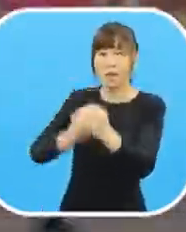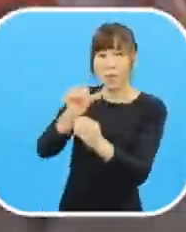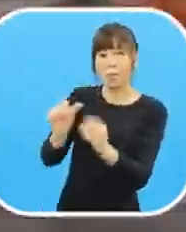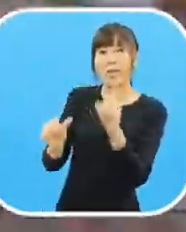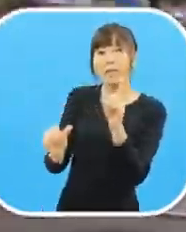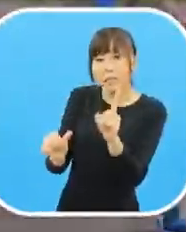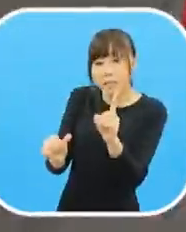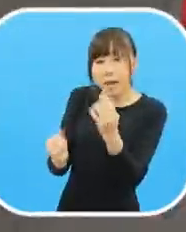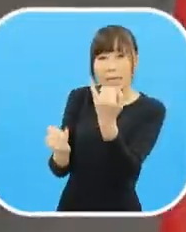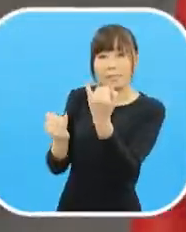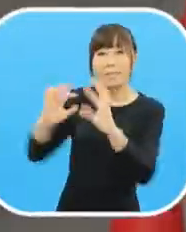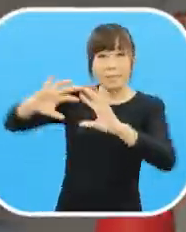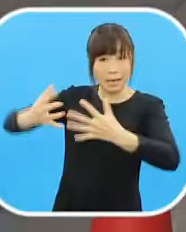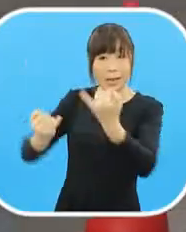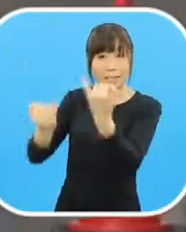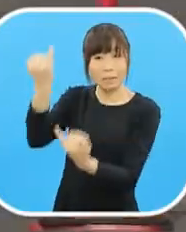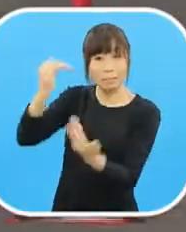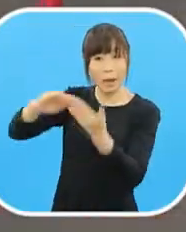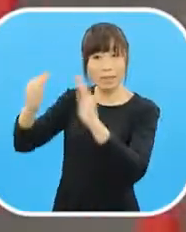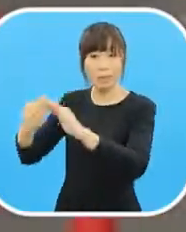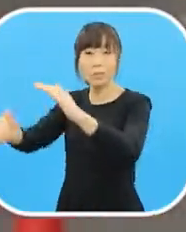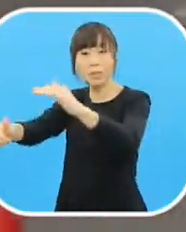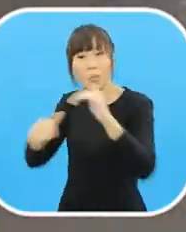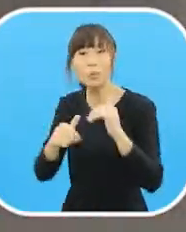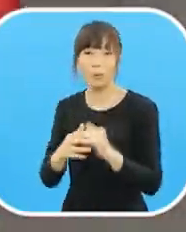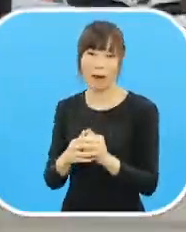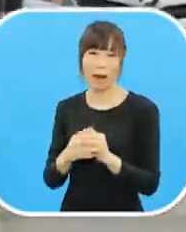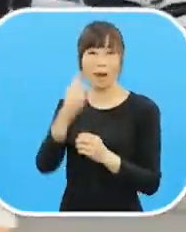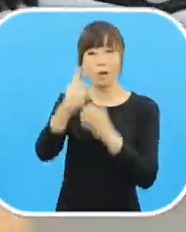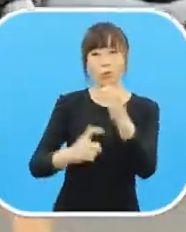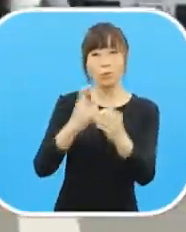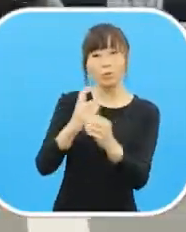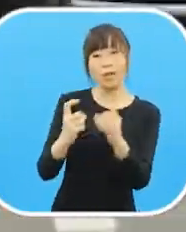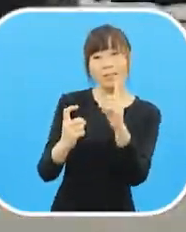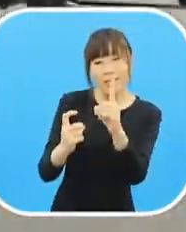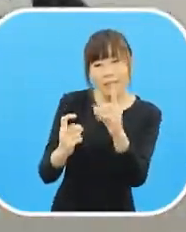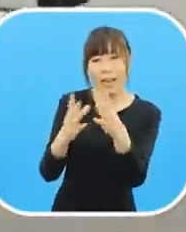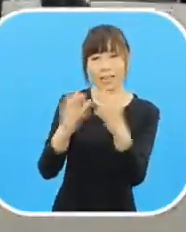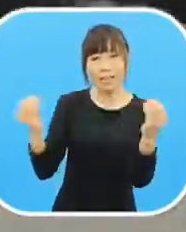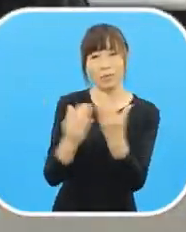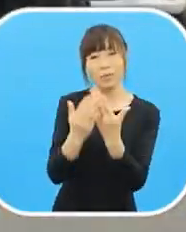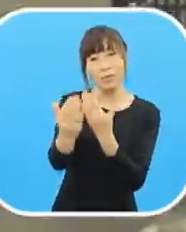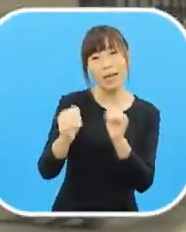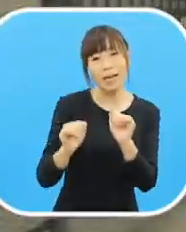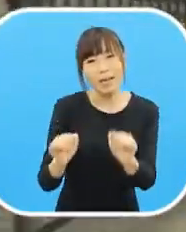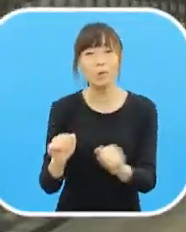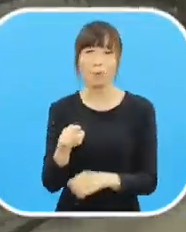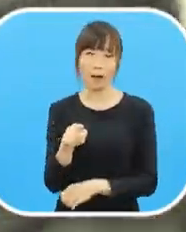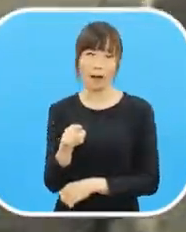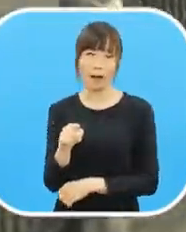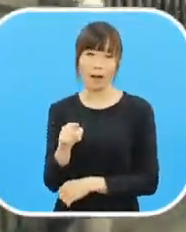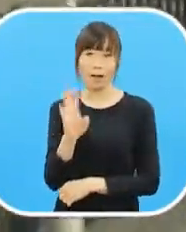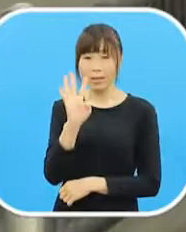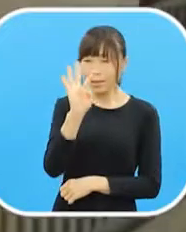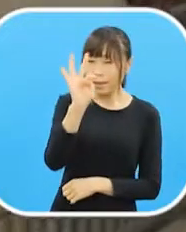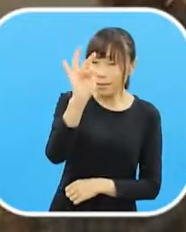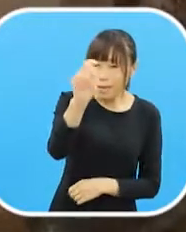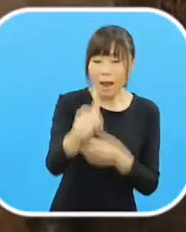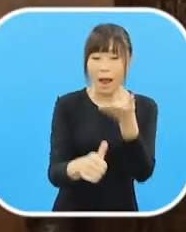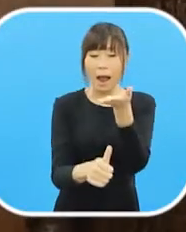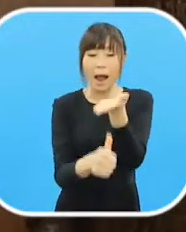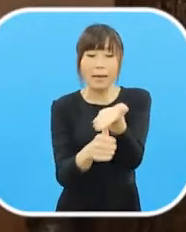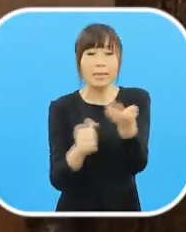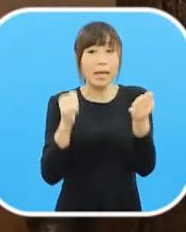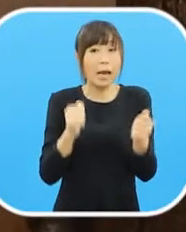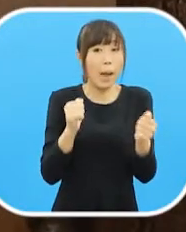るとか、やがて10年に1回でもいいから全国版でやるとかして、でだんだんそれがこう秋田 ランっ